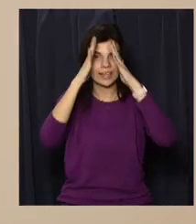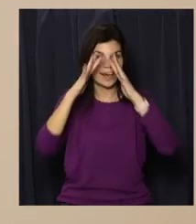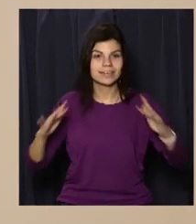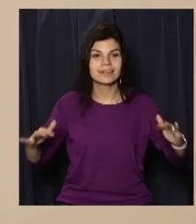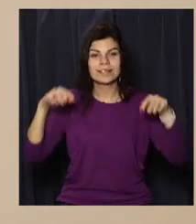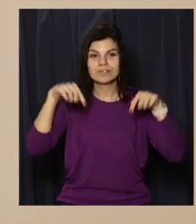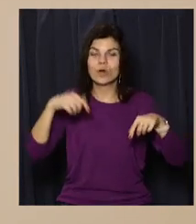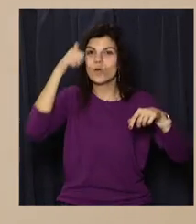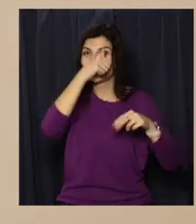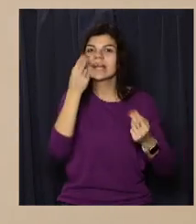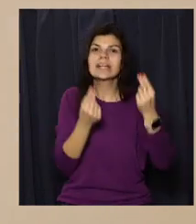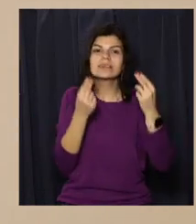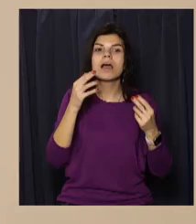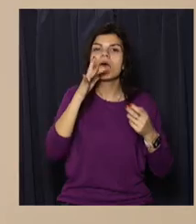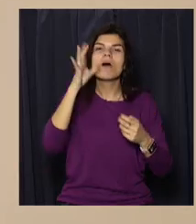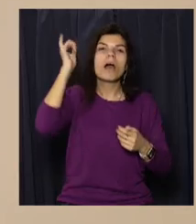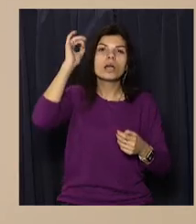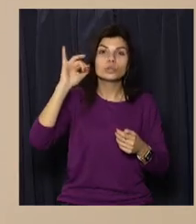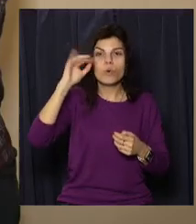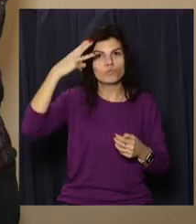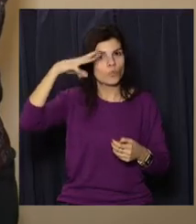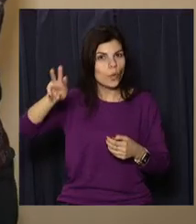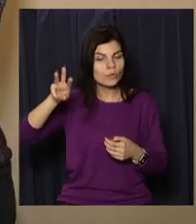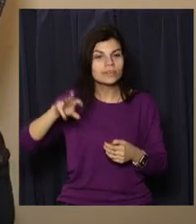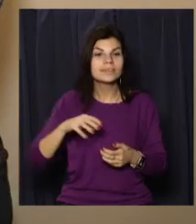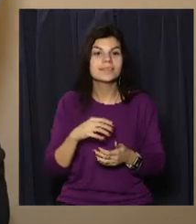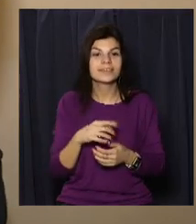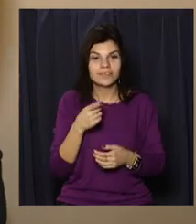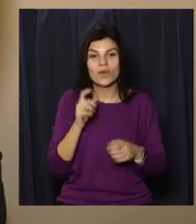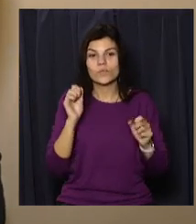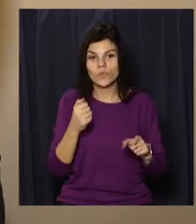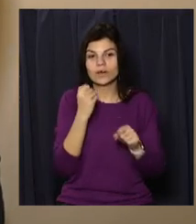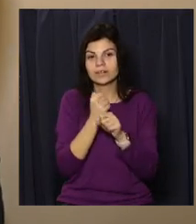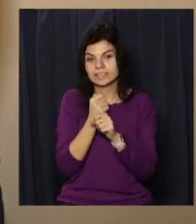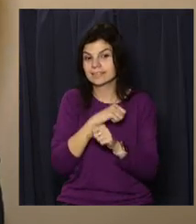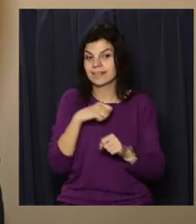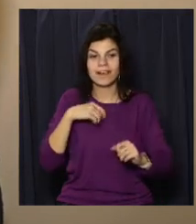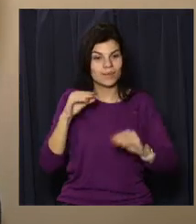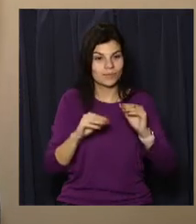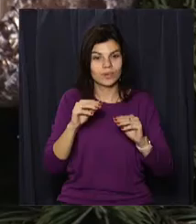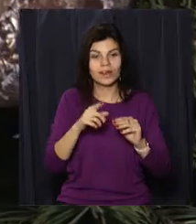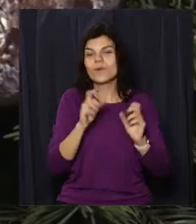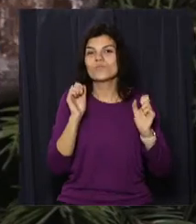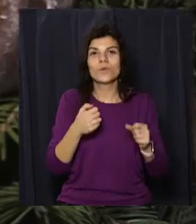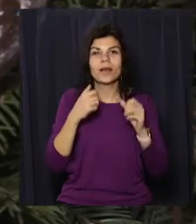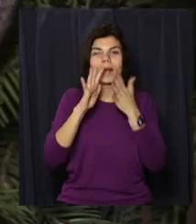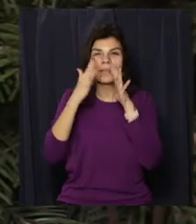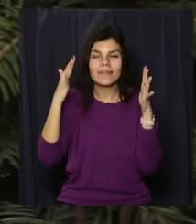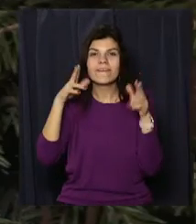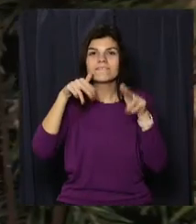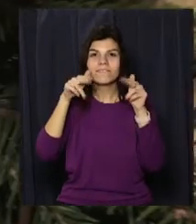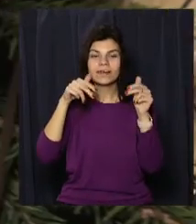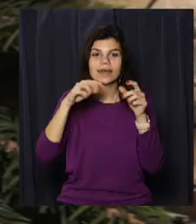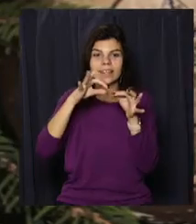Цьогоріч іграшки з історією у тренді. Вінтажні декорації можна виготовити і самостійно. Для цього достатньо блискіток, фарб, стрічок.